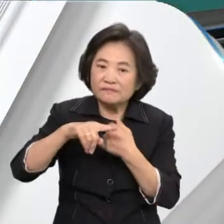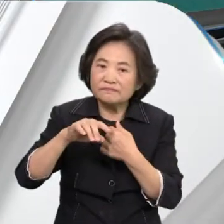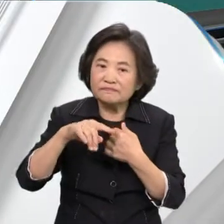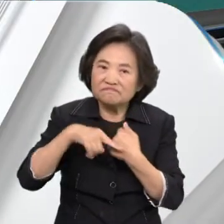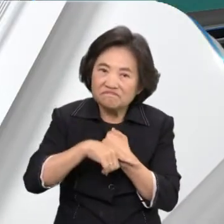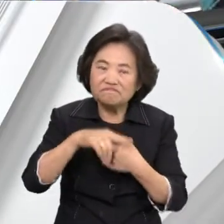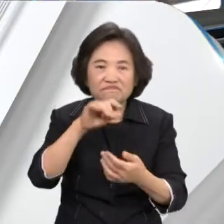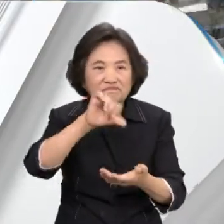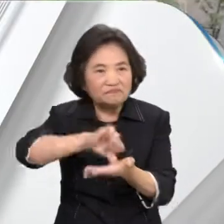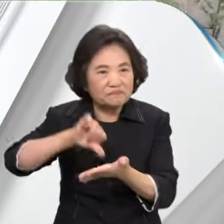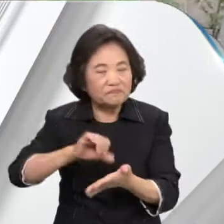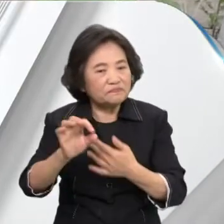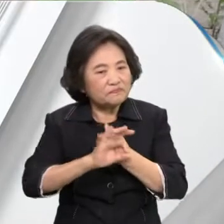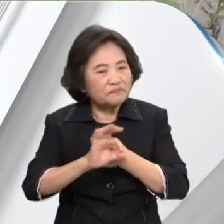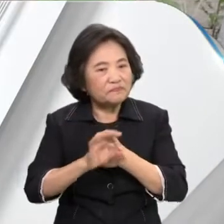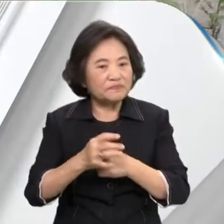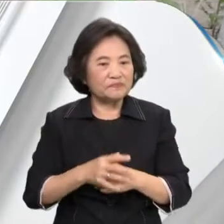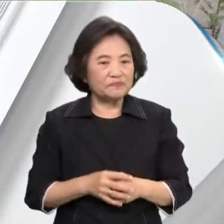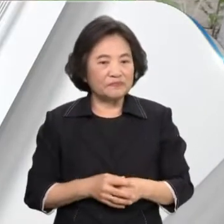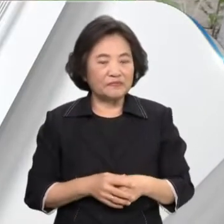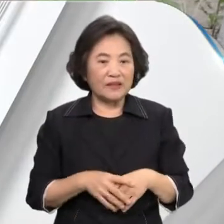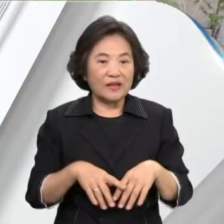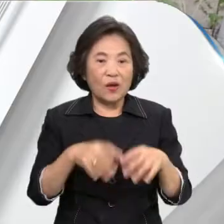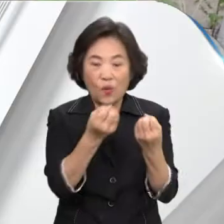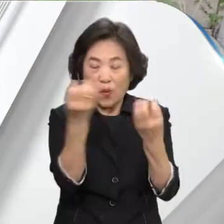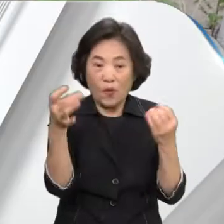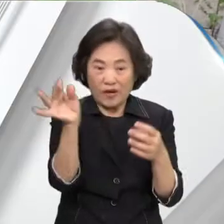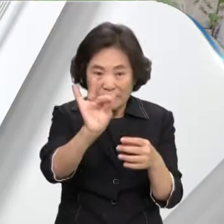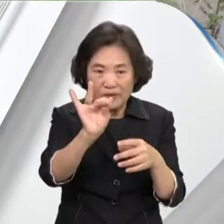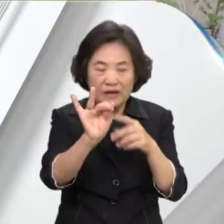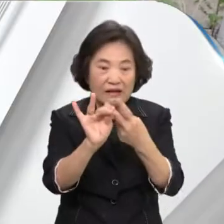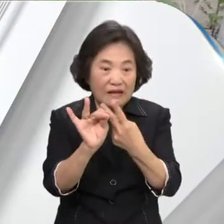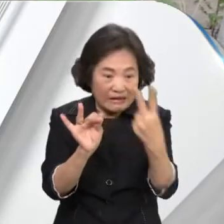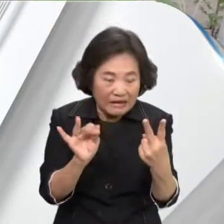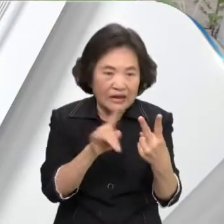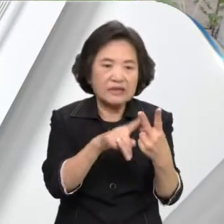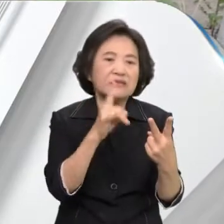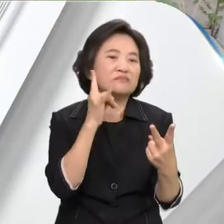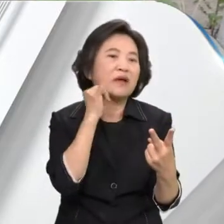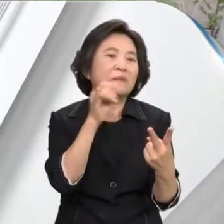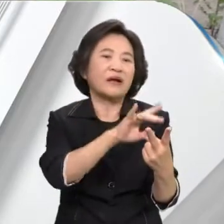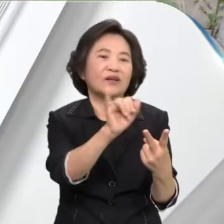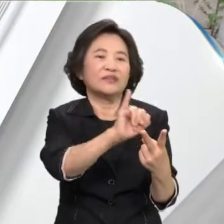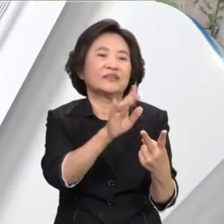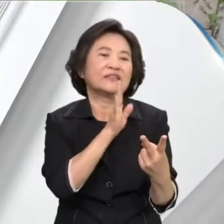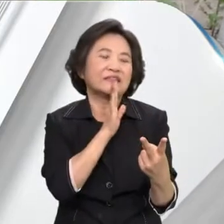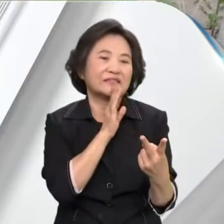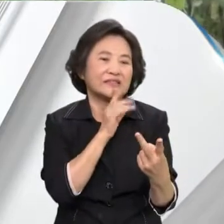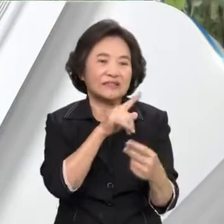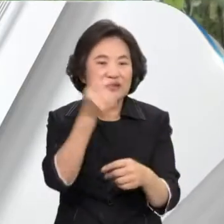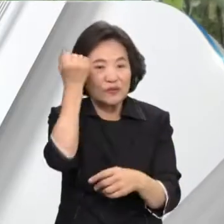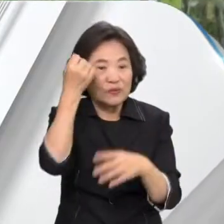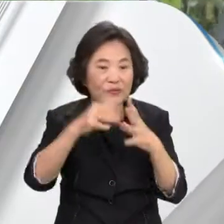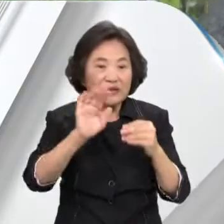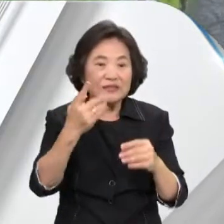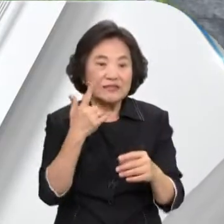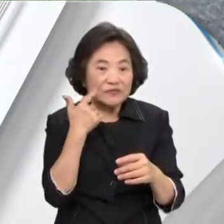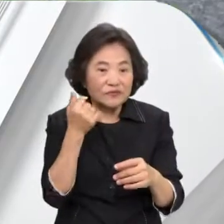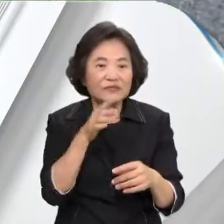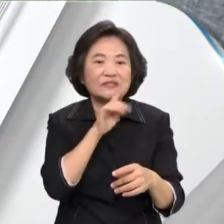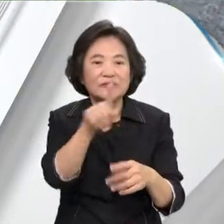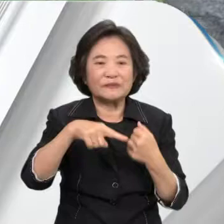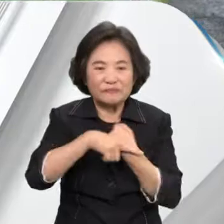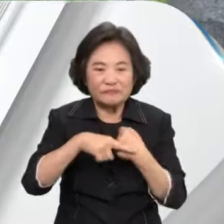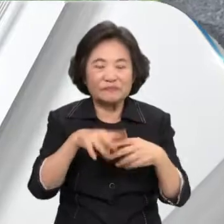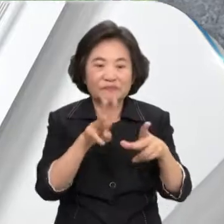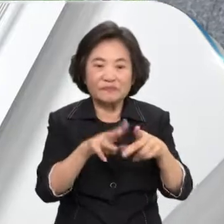广。 就是100朵花里面只有2朵是母花。 花莲孵化支付也是花莲农改厂研